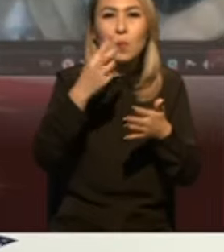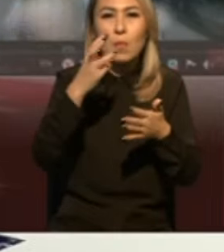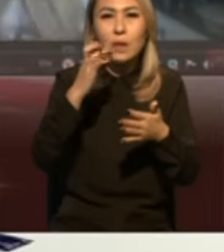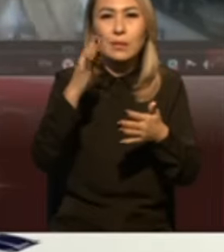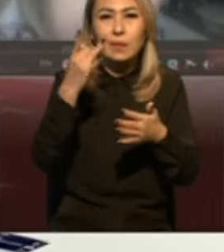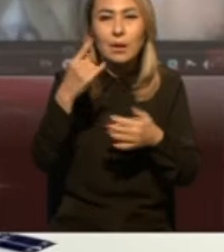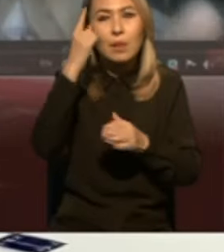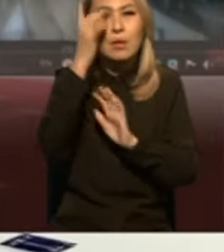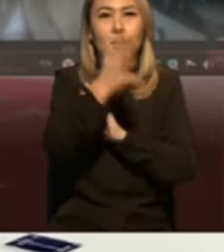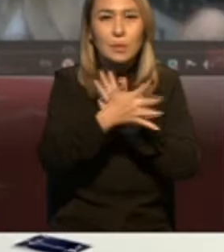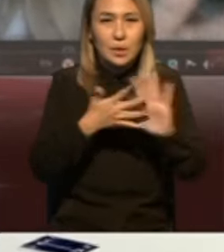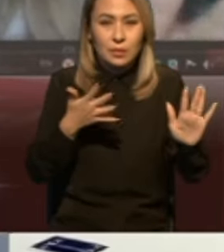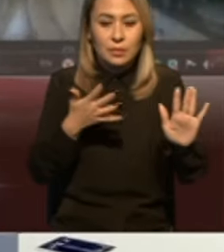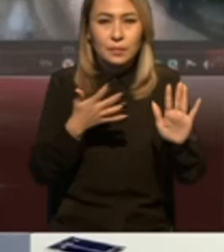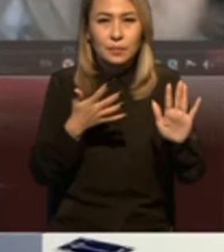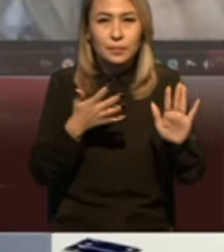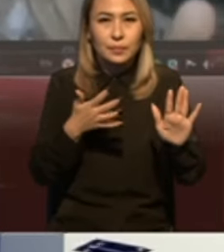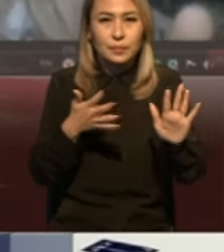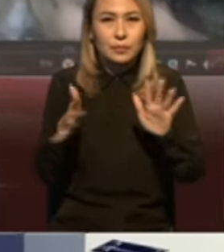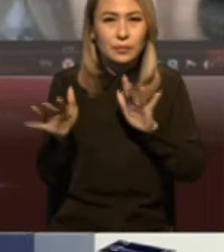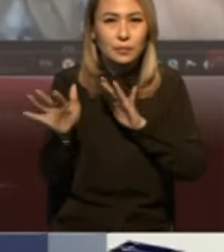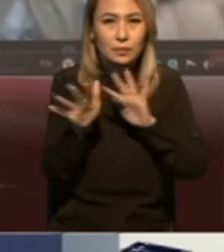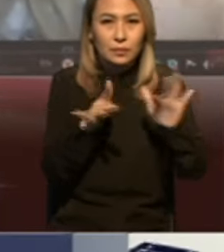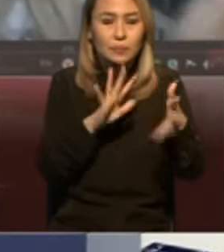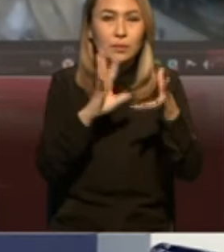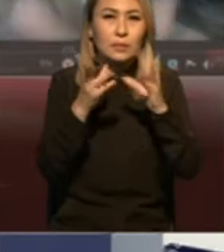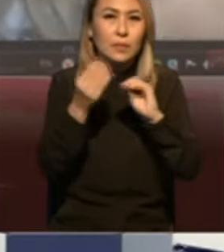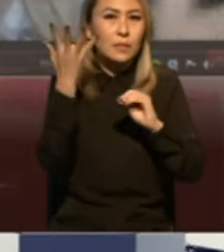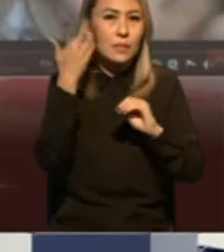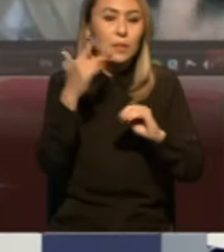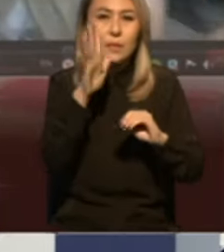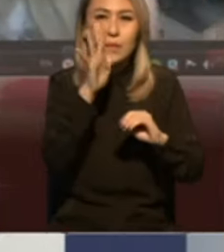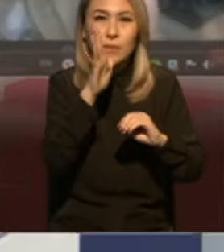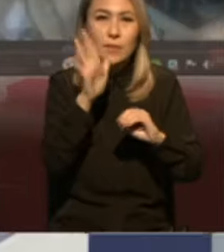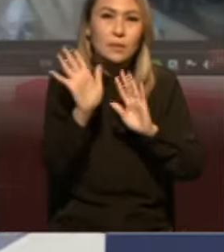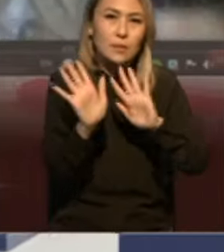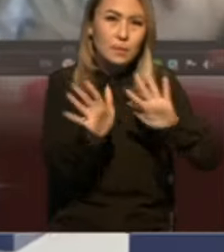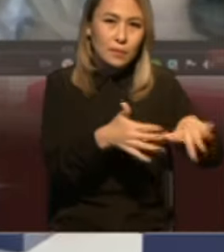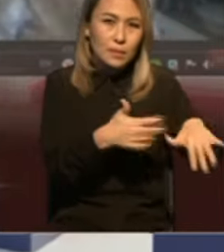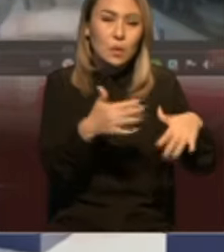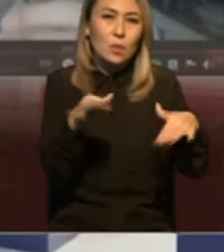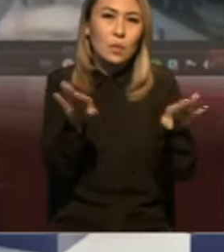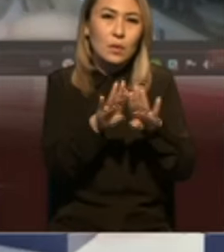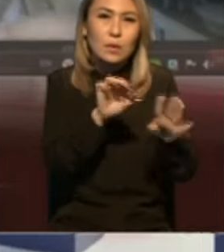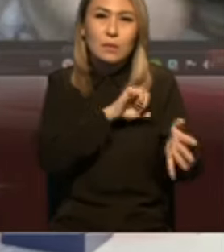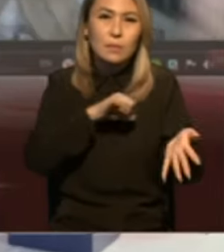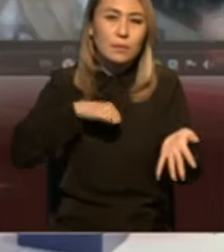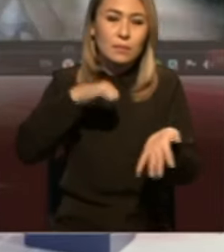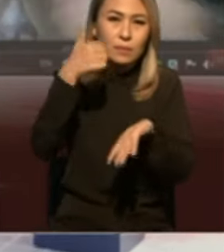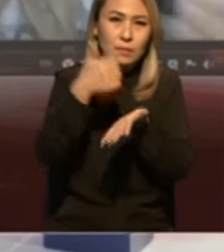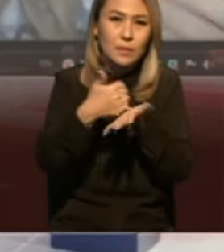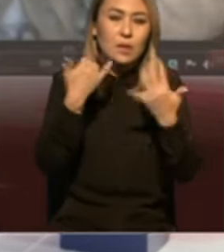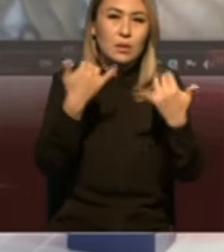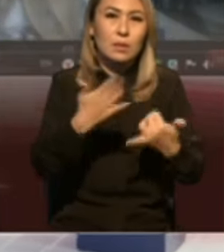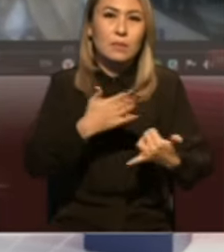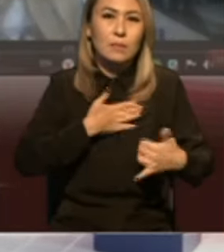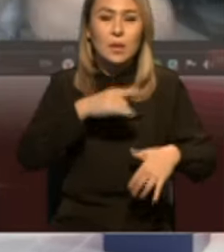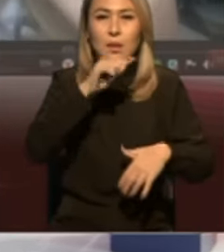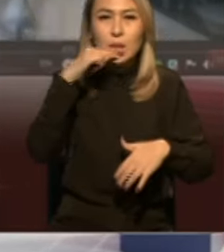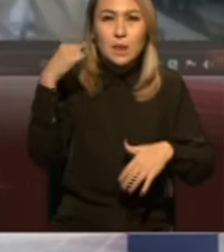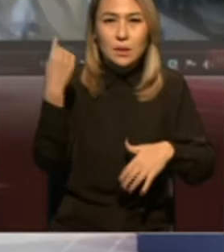түсінікті. Совет өкімет уақытынан бері болған нәрселер. Бірақ ең бастысы, қазір мысалы мен